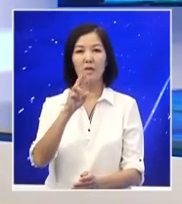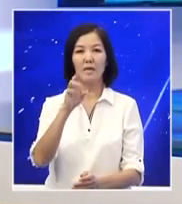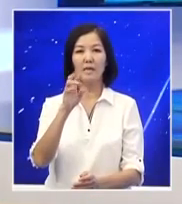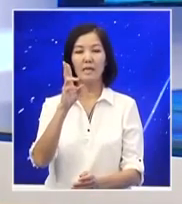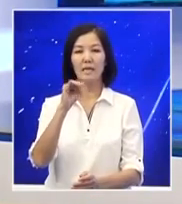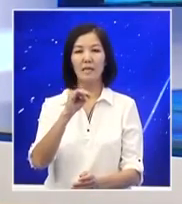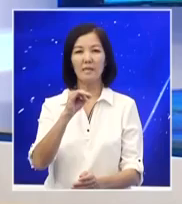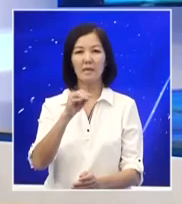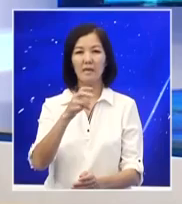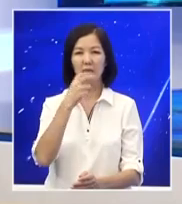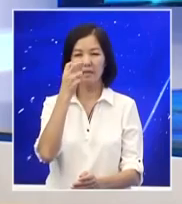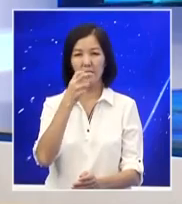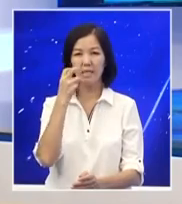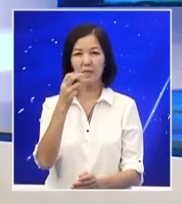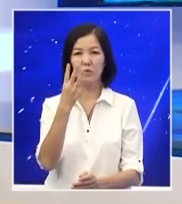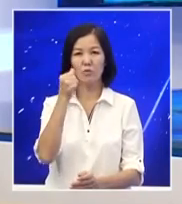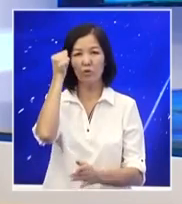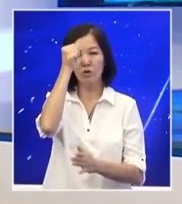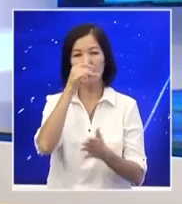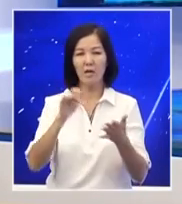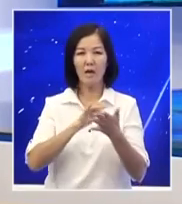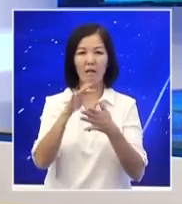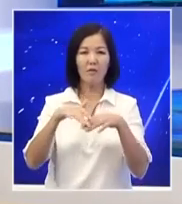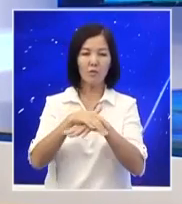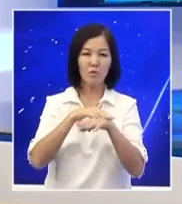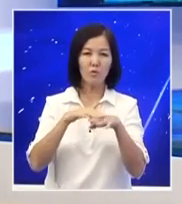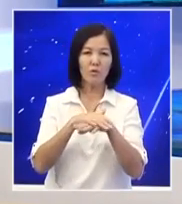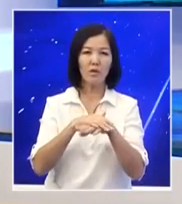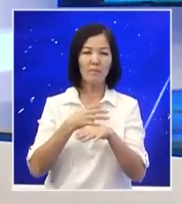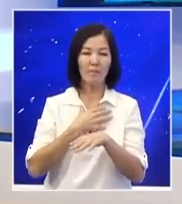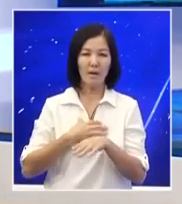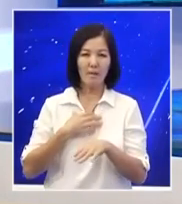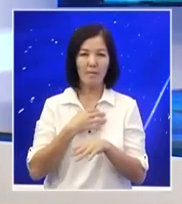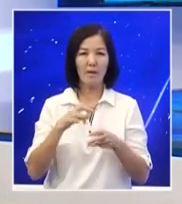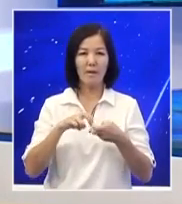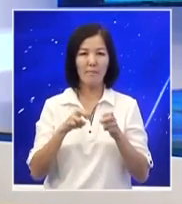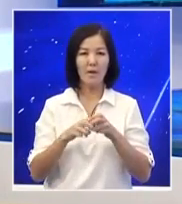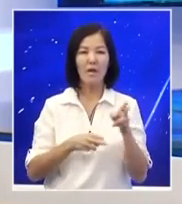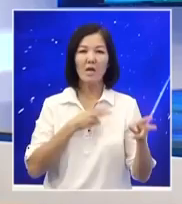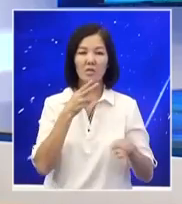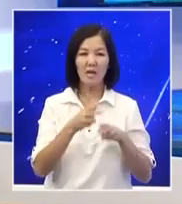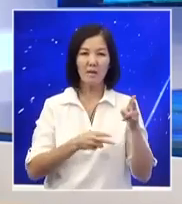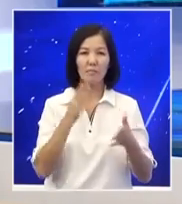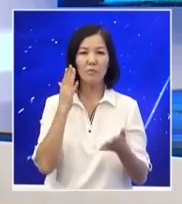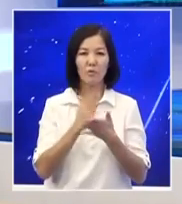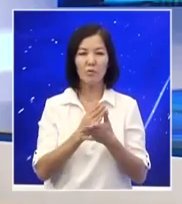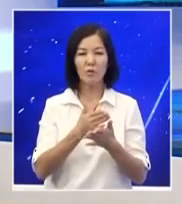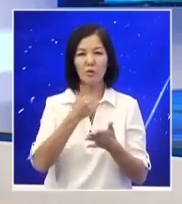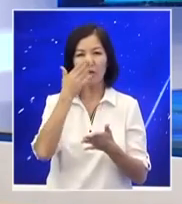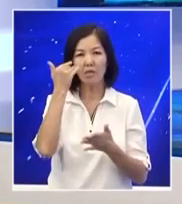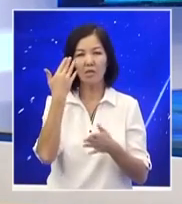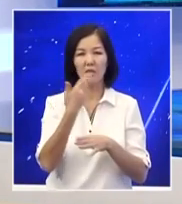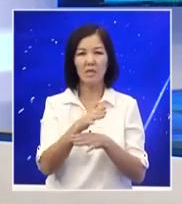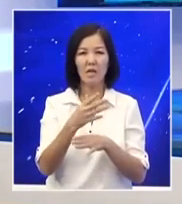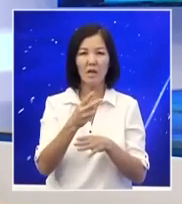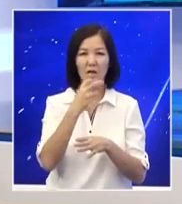Жаркенттегі жағымсыз иіс 3 жылдан бері қала тұрғындарының мазасын алып келеді. Шағымданатындай жөндері бар, жашықсақ ауаға